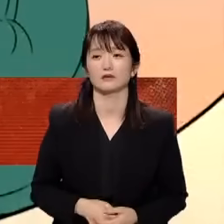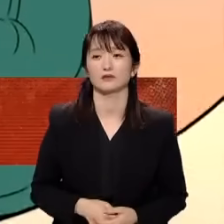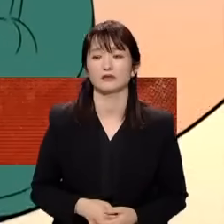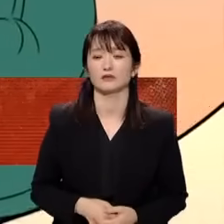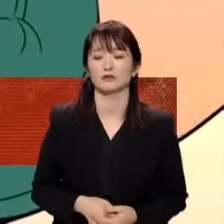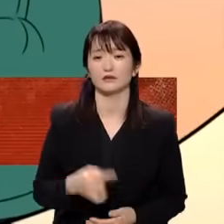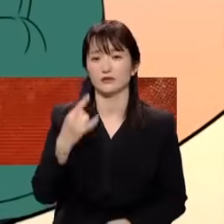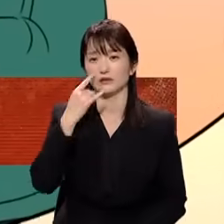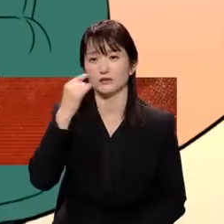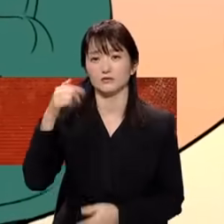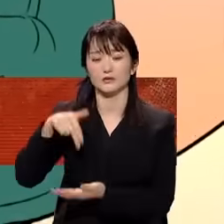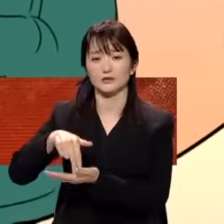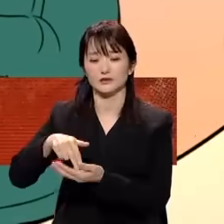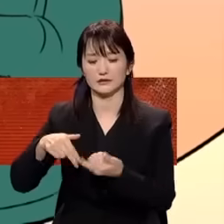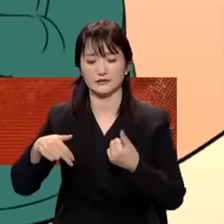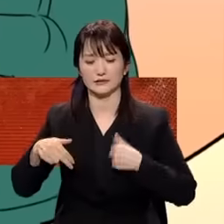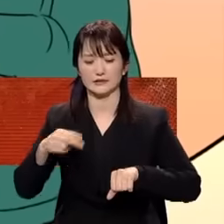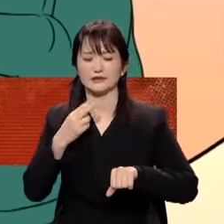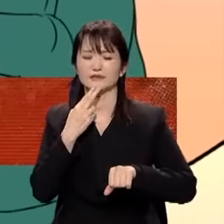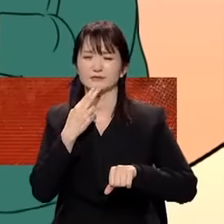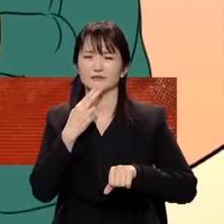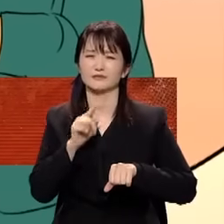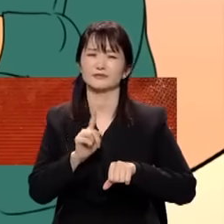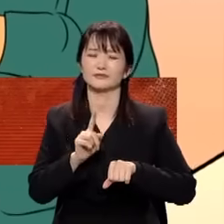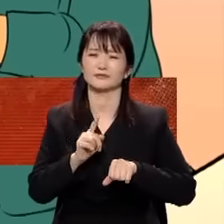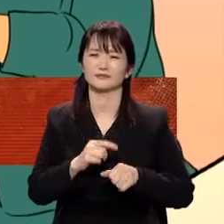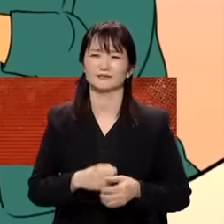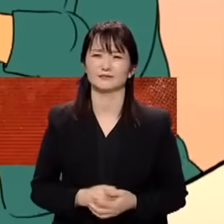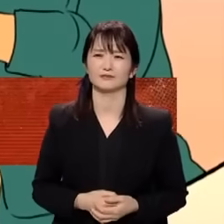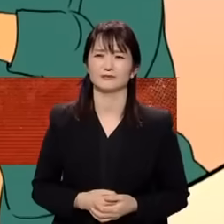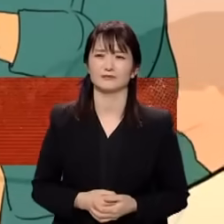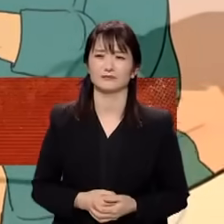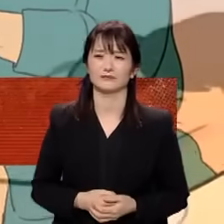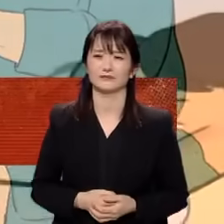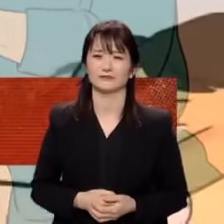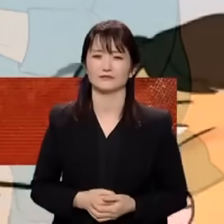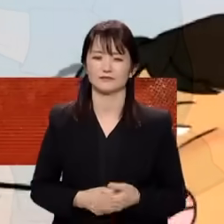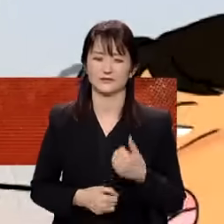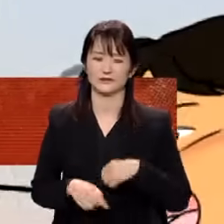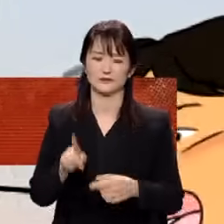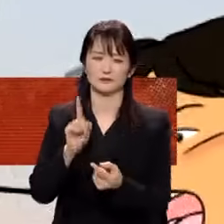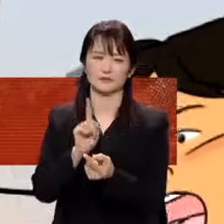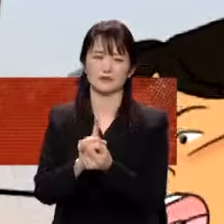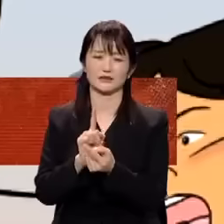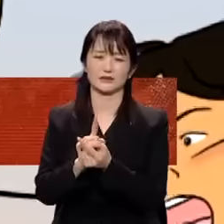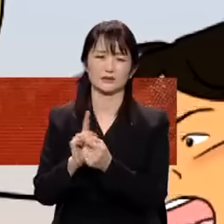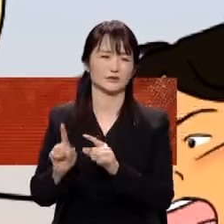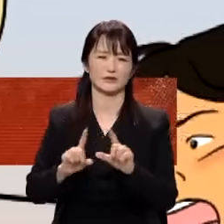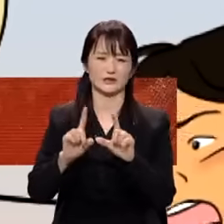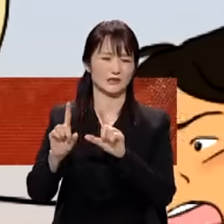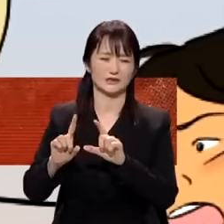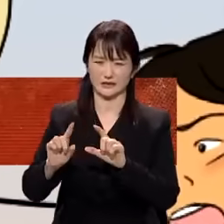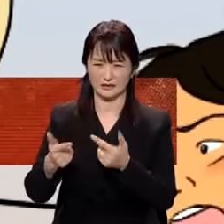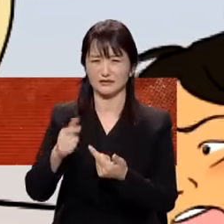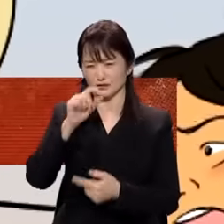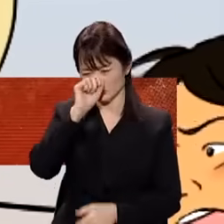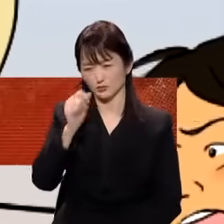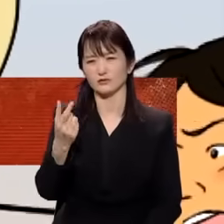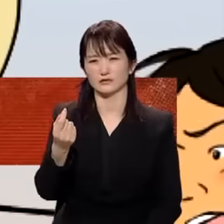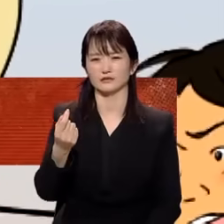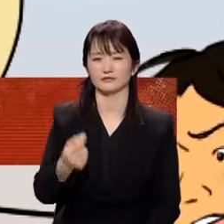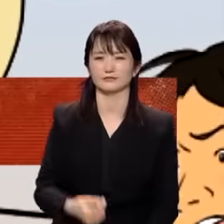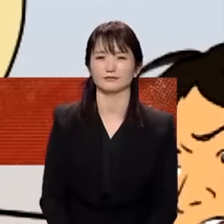같은 경우는 그냥 자식 없는 셈 치고 그냥 그 안 보고 사시는 게 정신 건강상 좋을 것 같습니다. 아이고야